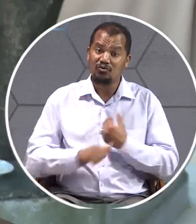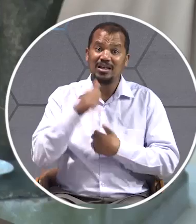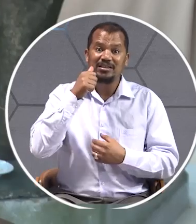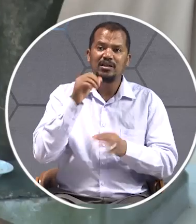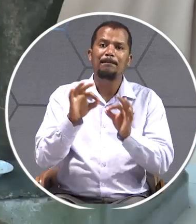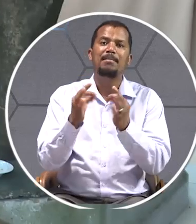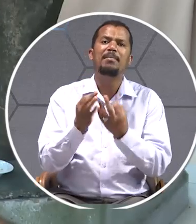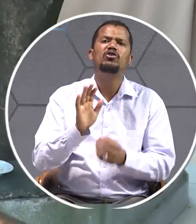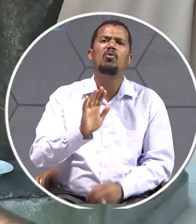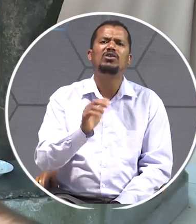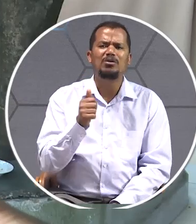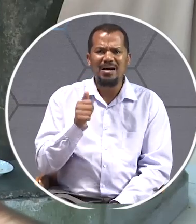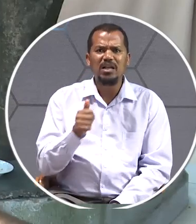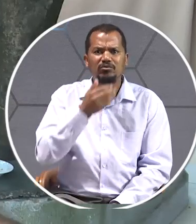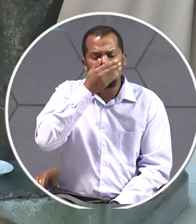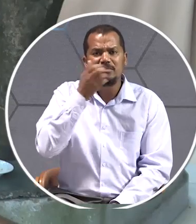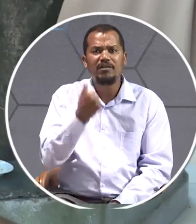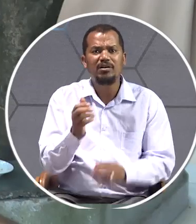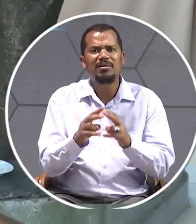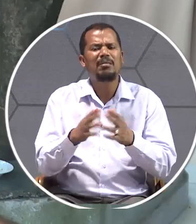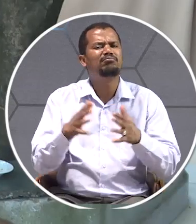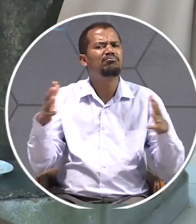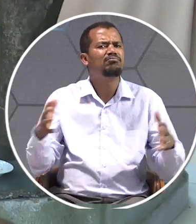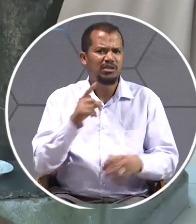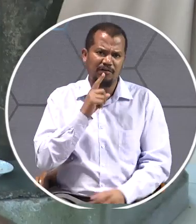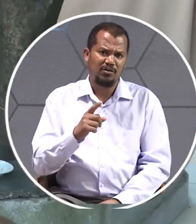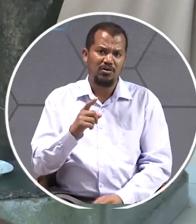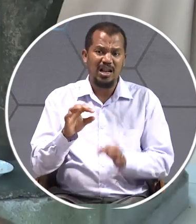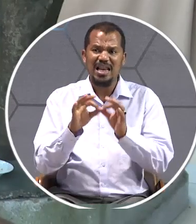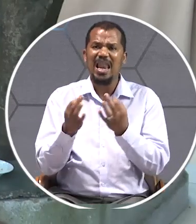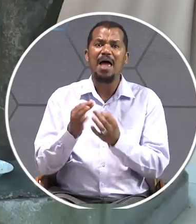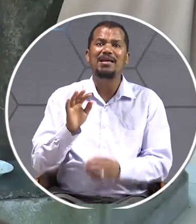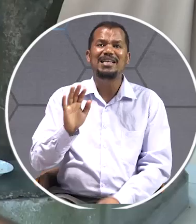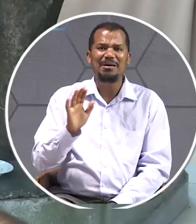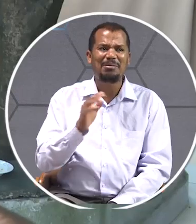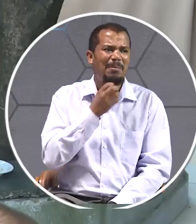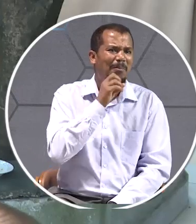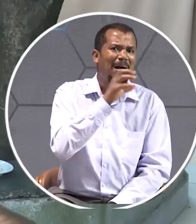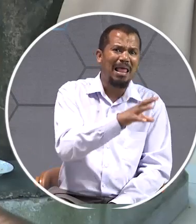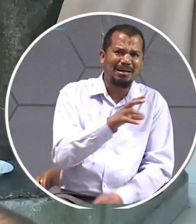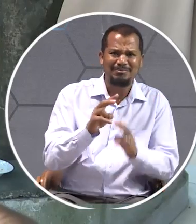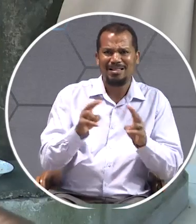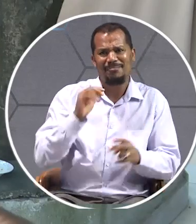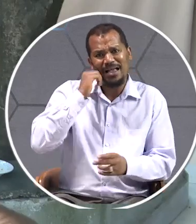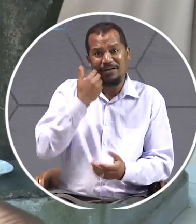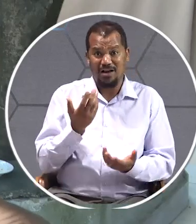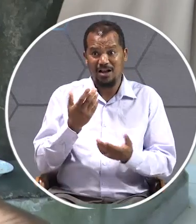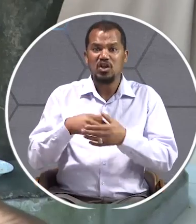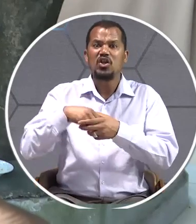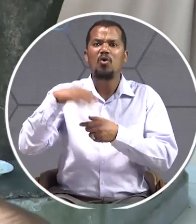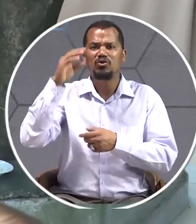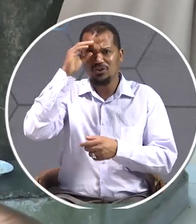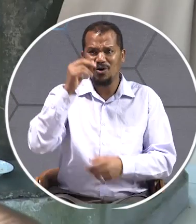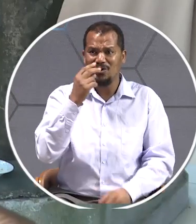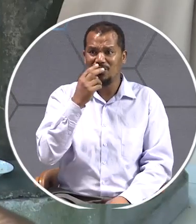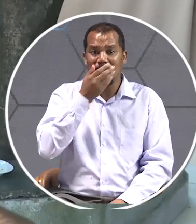ሴቶች በቤተሰቦቻቸው የመደፈር እድላቸው በጣም ሰፊ ነው። ለቤተሰብሽ ደግሞ አውጥተሽ መናገር በጣም የሚያሳፍር አይደል? የውጪ ሰው